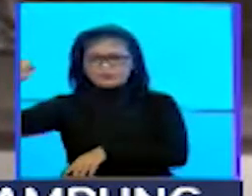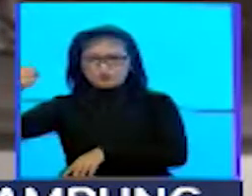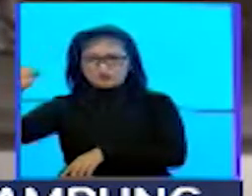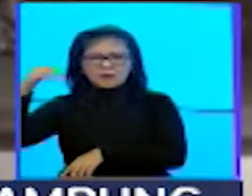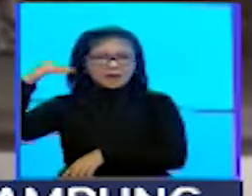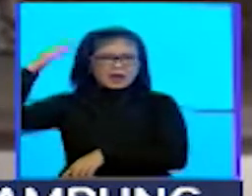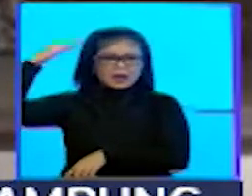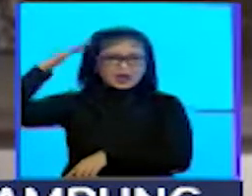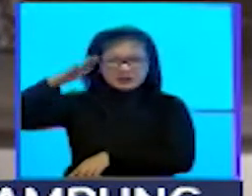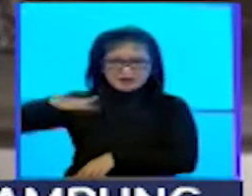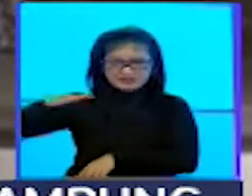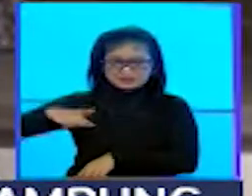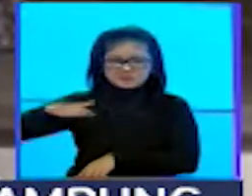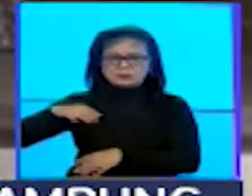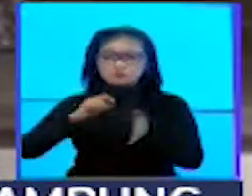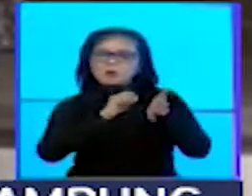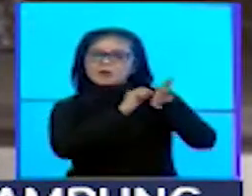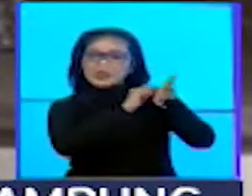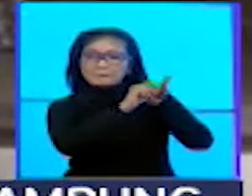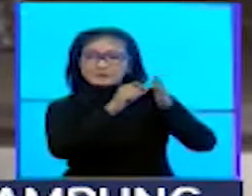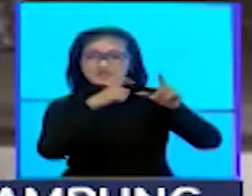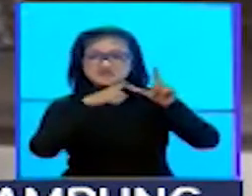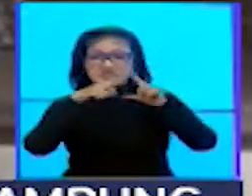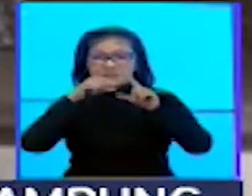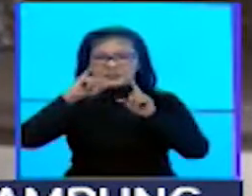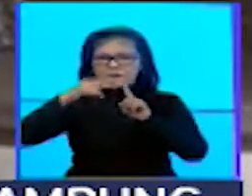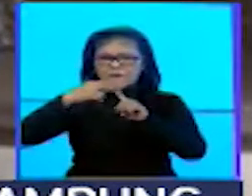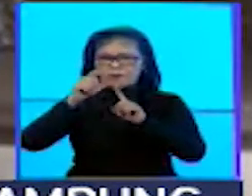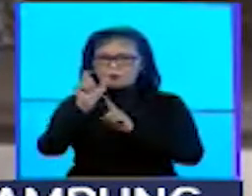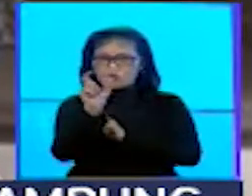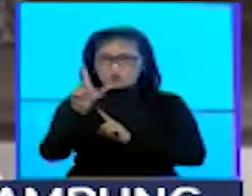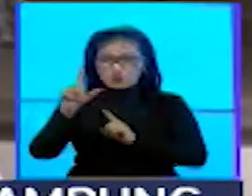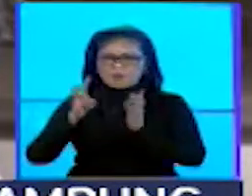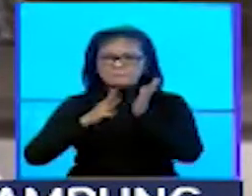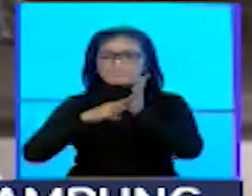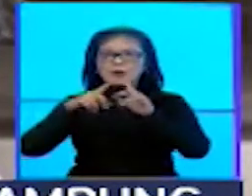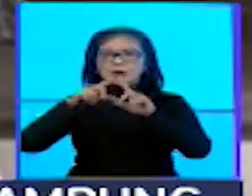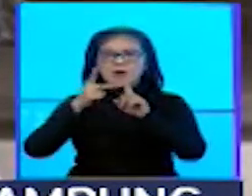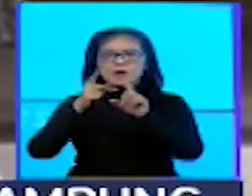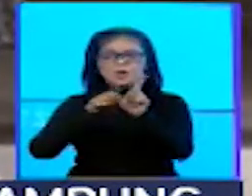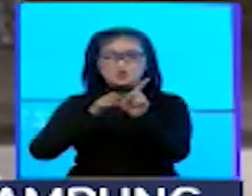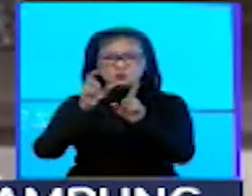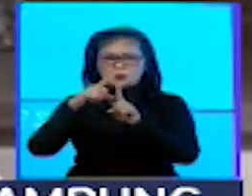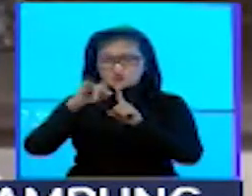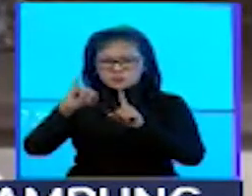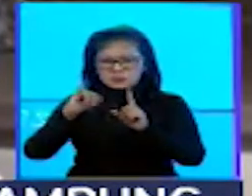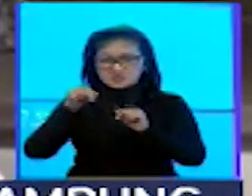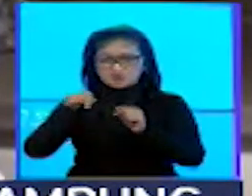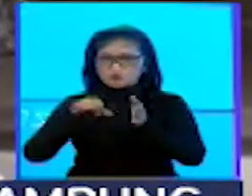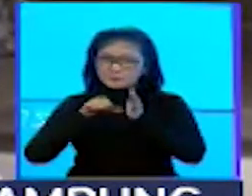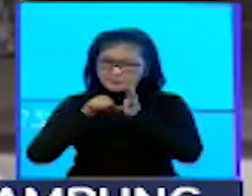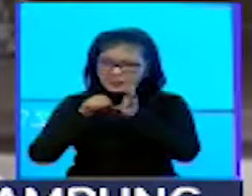yaitu namanya saudara Saiful dan saudara Mahyudin, yang ini difasilitasi untuk